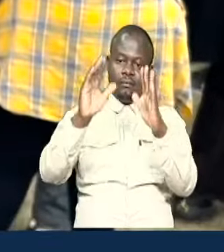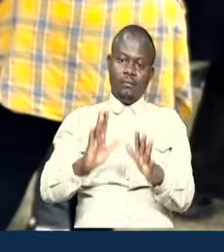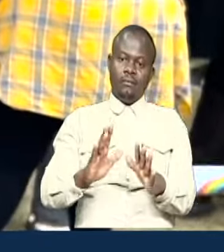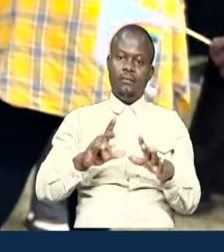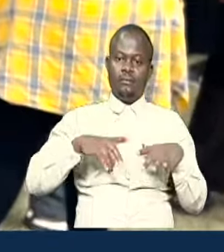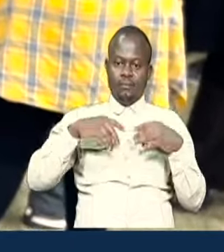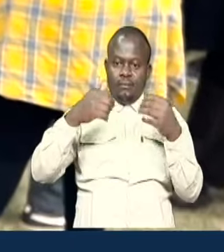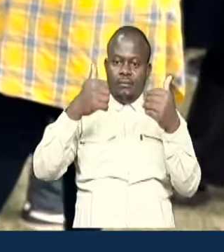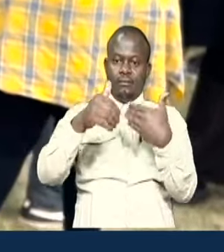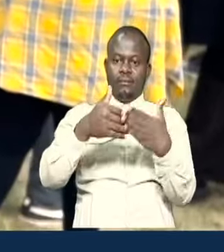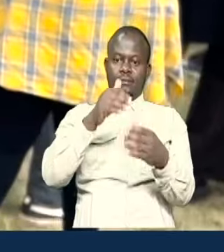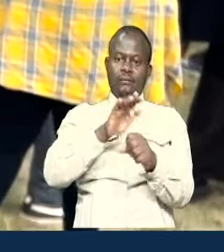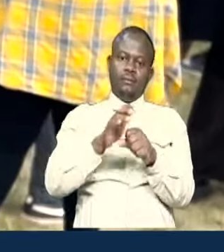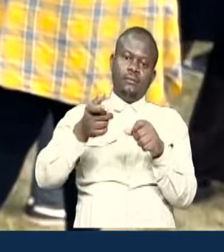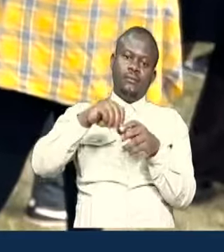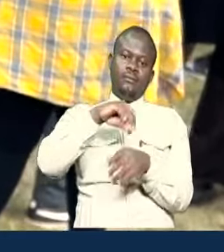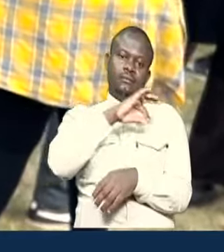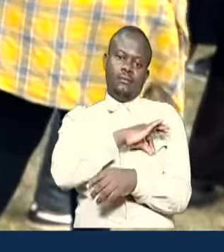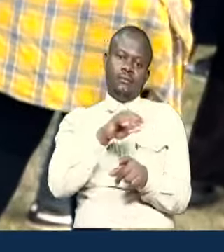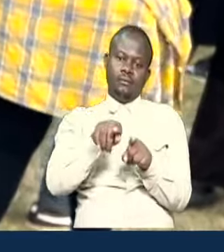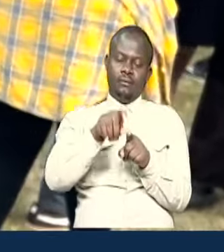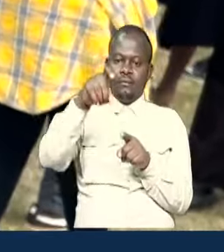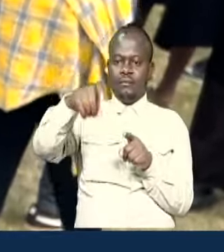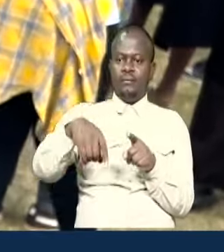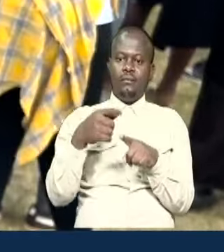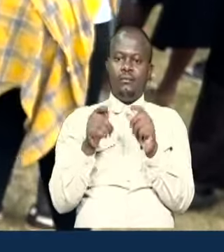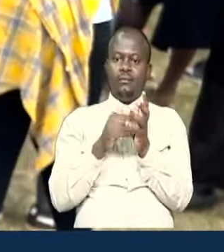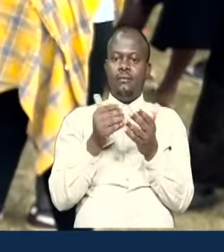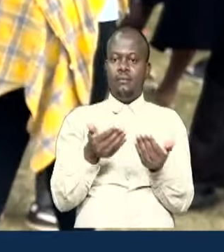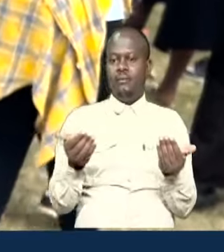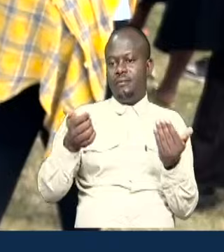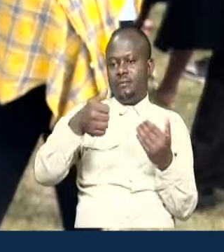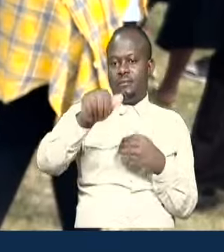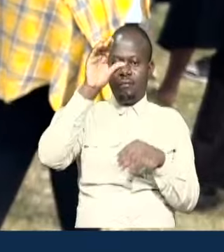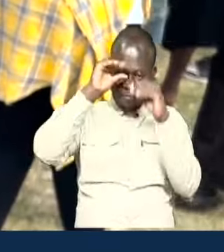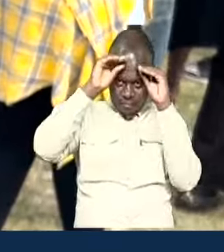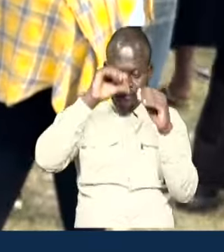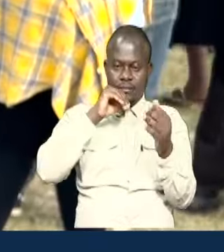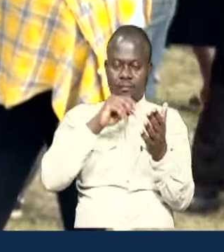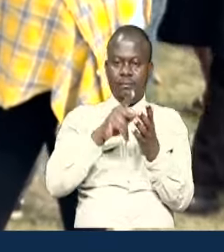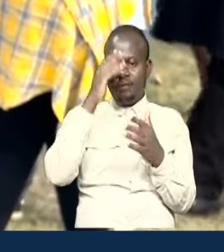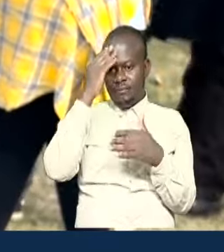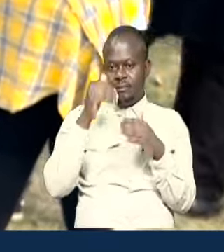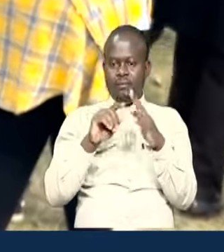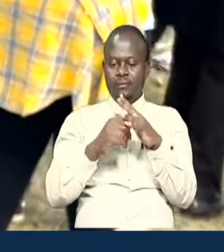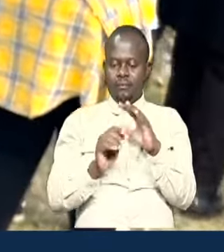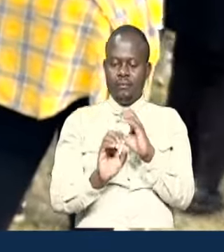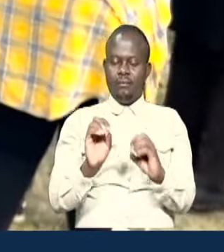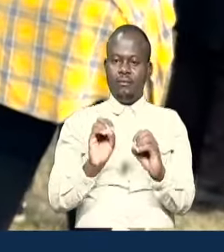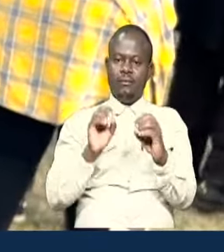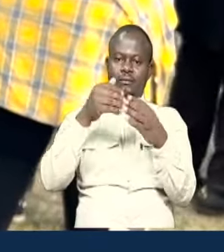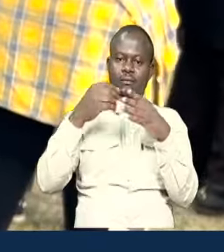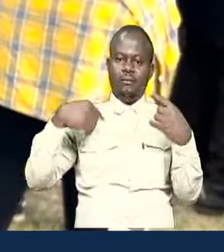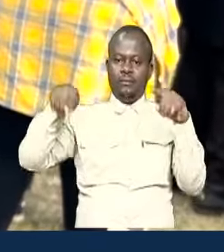neza cyane, bakamwongerera umushahara nk'uko bikwiye, ariko n'umwana we akiga atishyura guhera mu mashuri y'incuke kugera muri